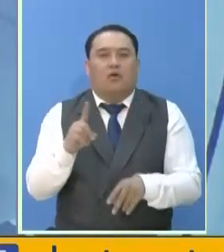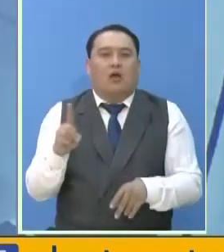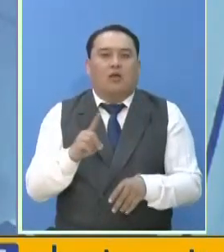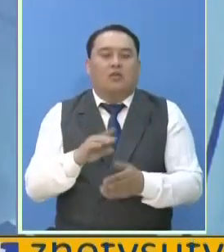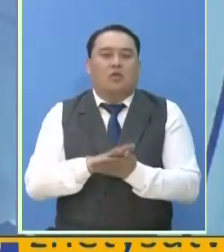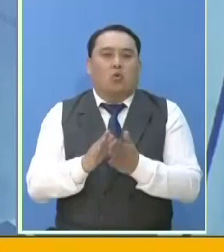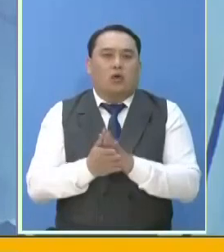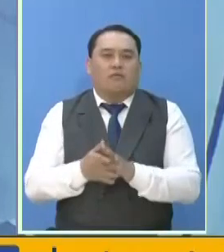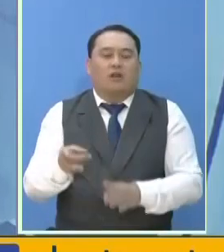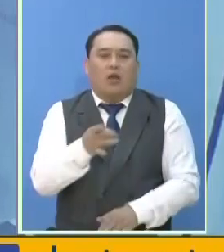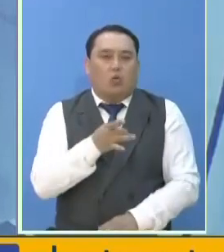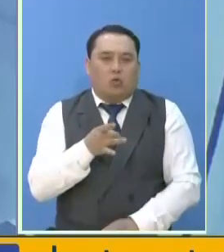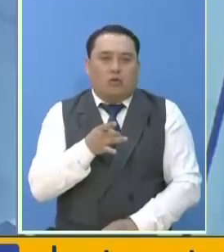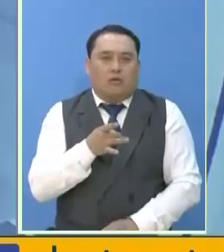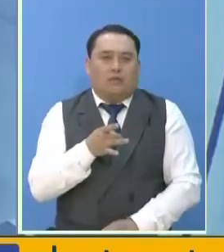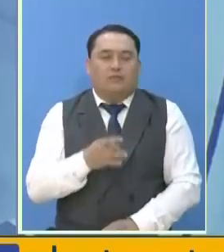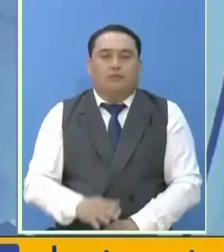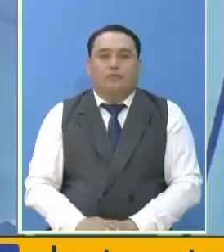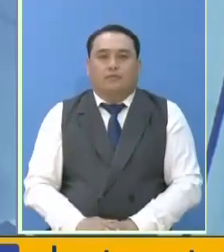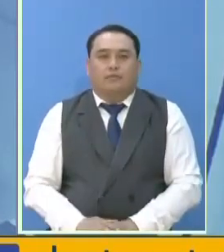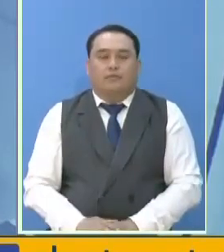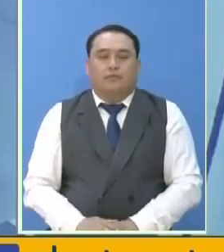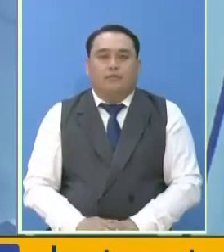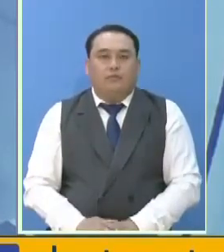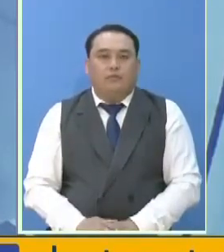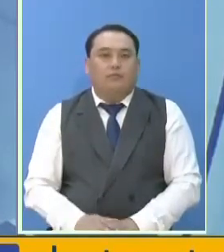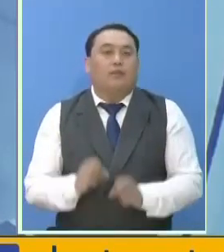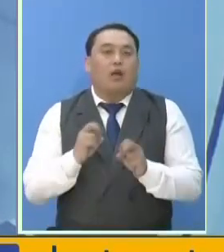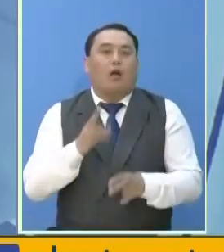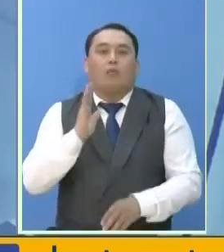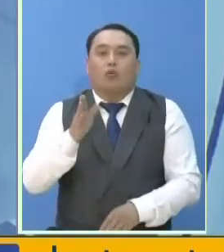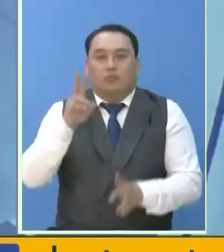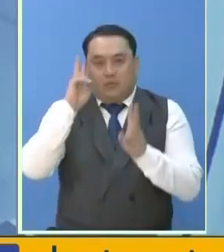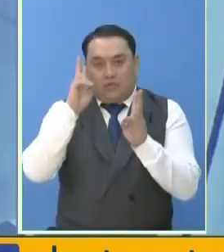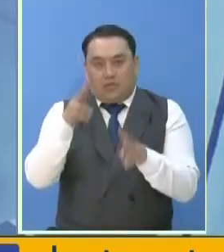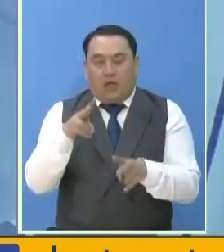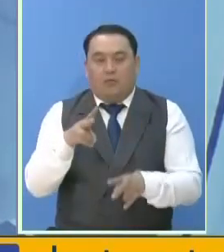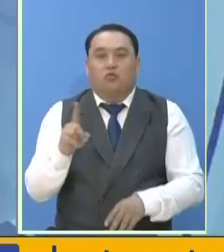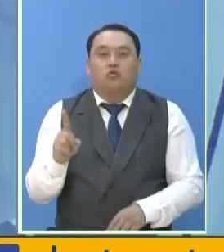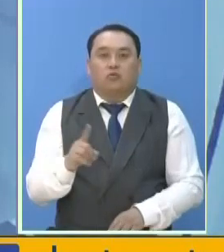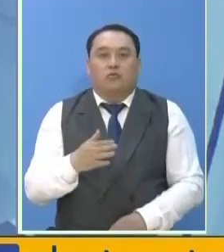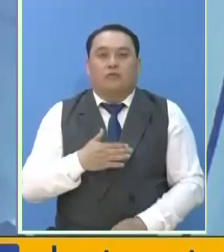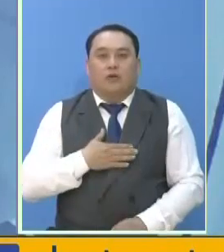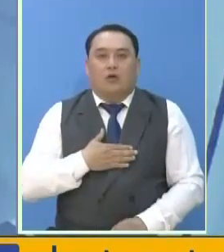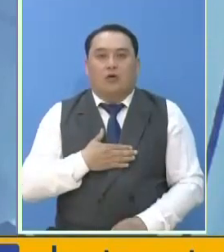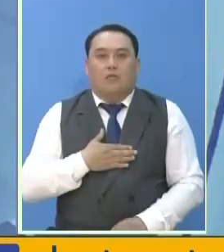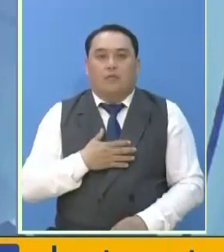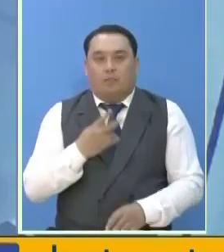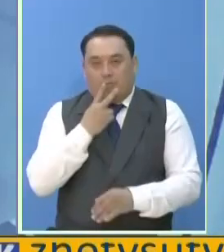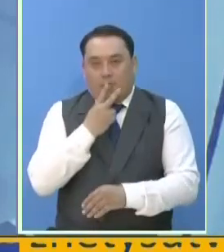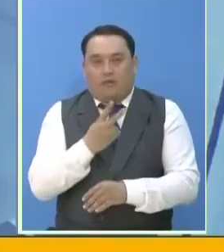каких районах, в каких ЦОНах, они это делают, мы тоже не знаем, но рост